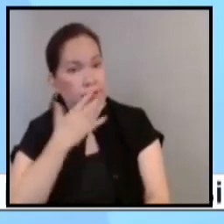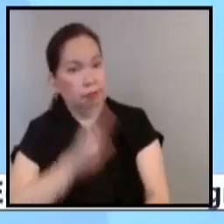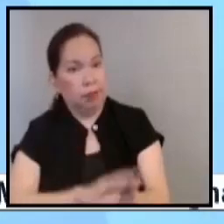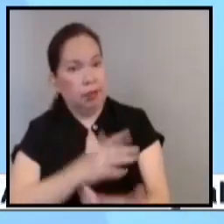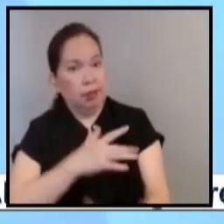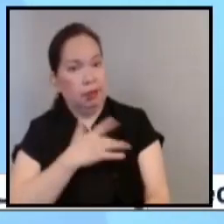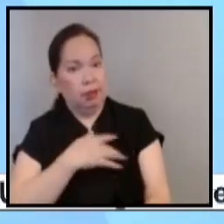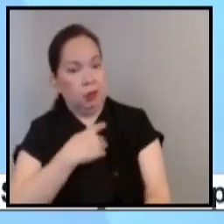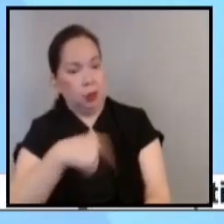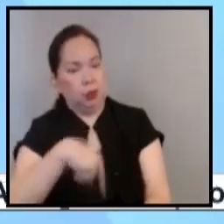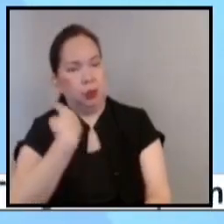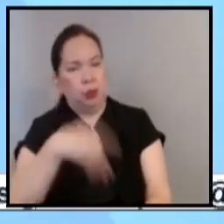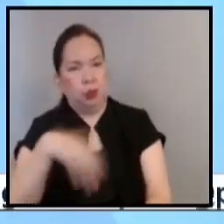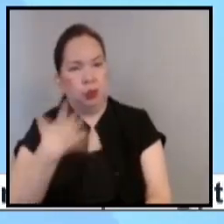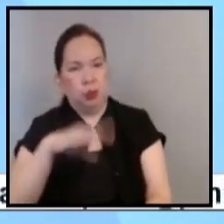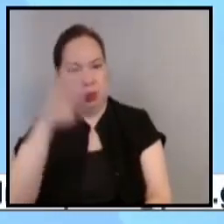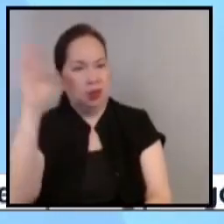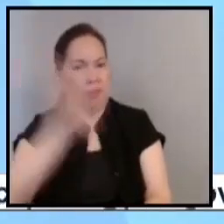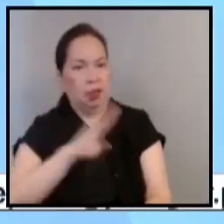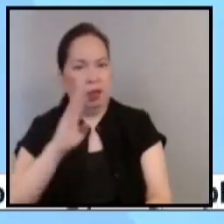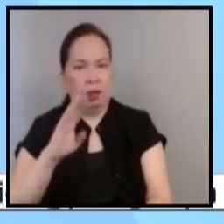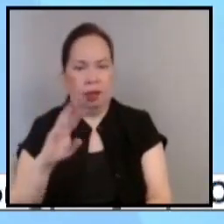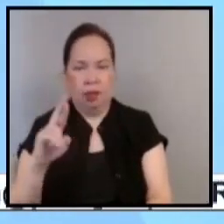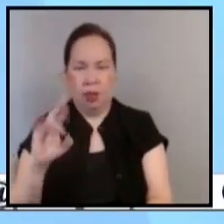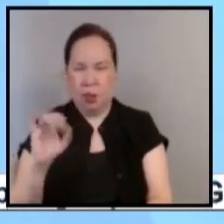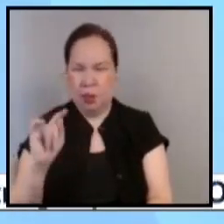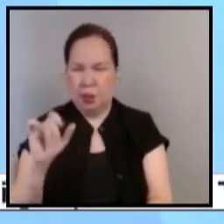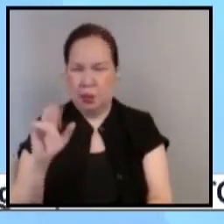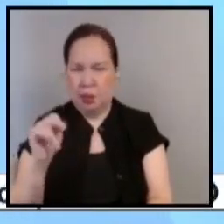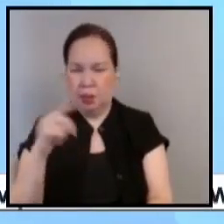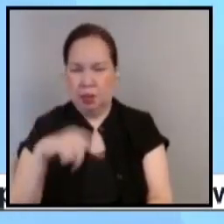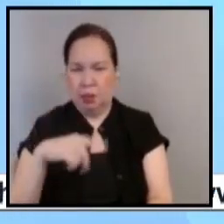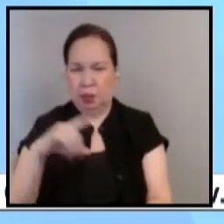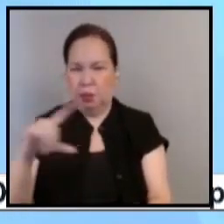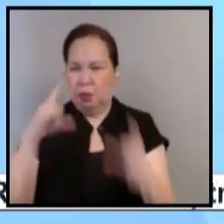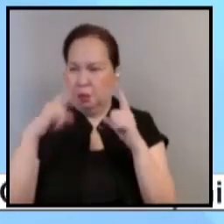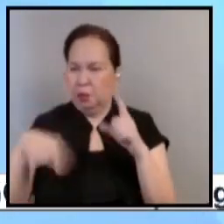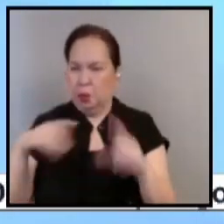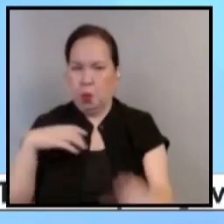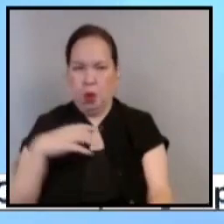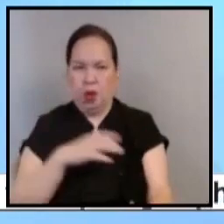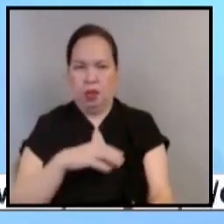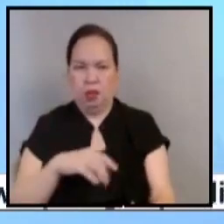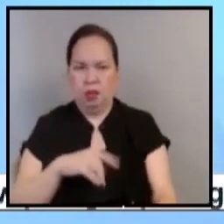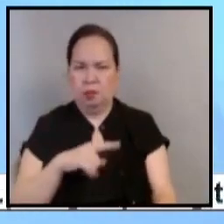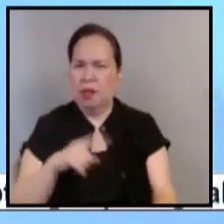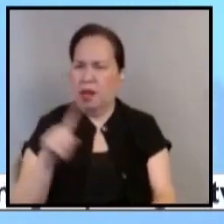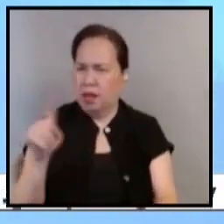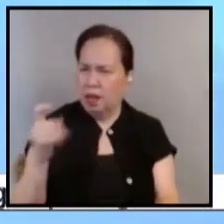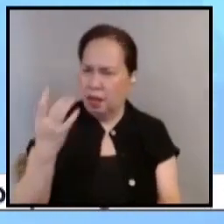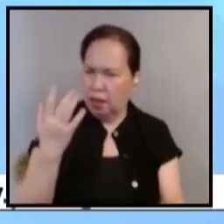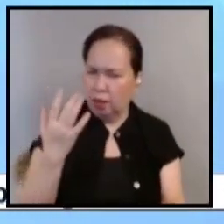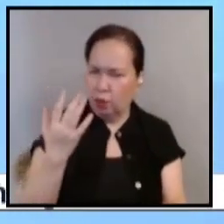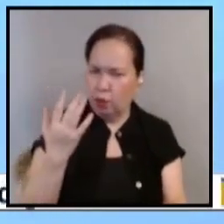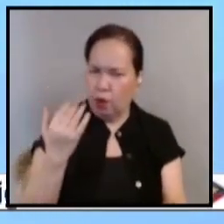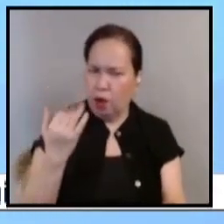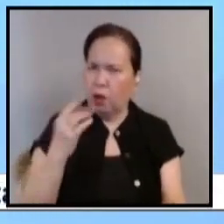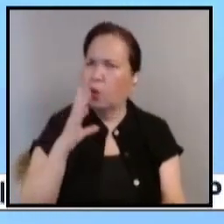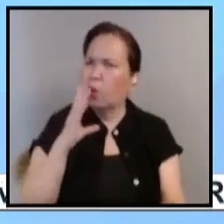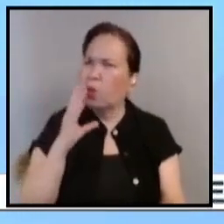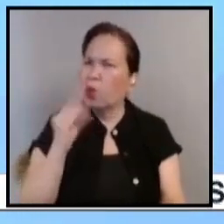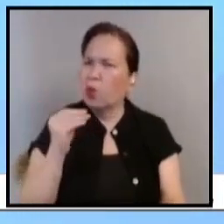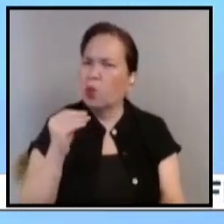that accusation that the House is rotten. But may we know who uttered